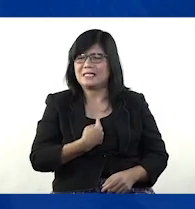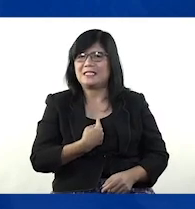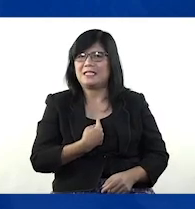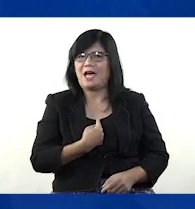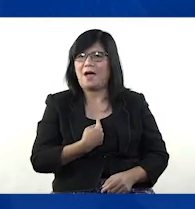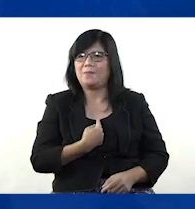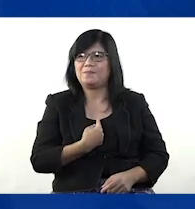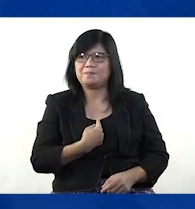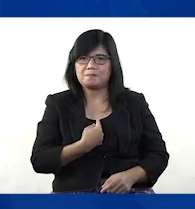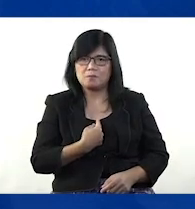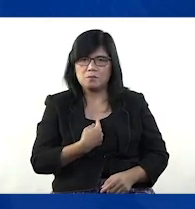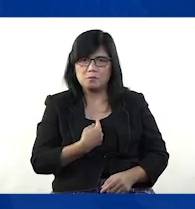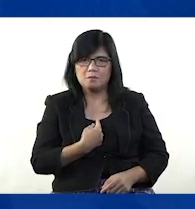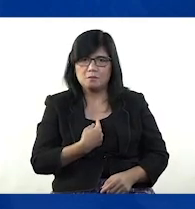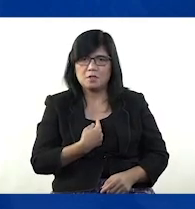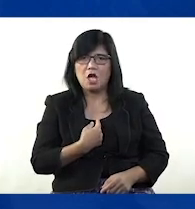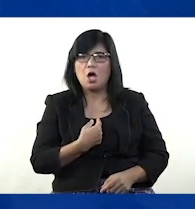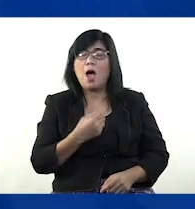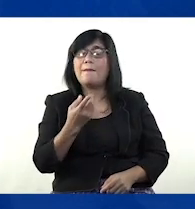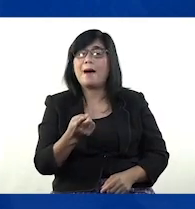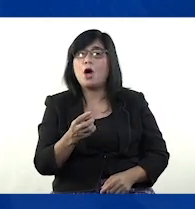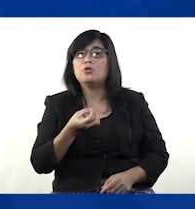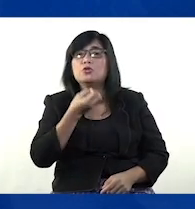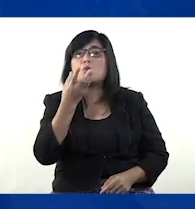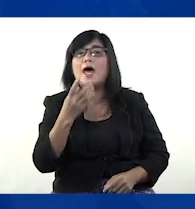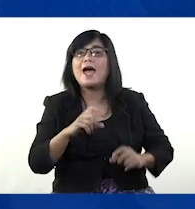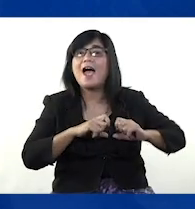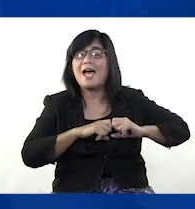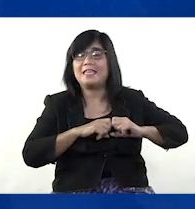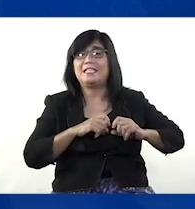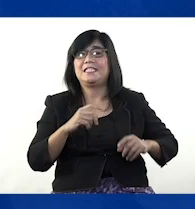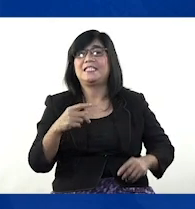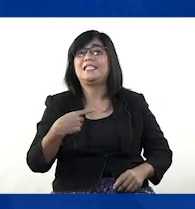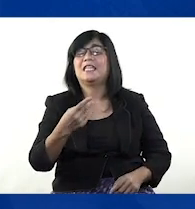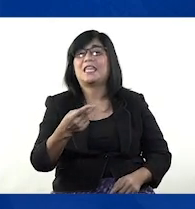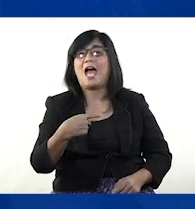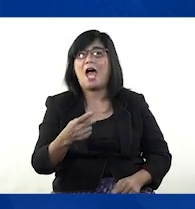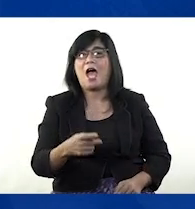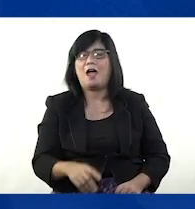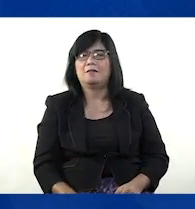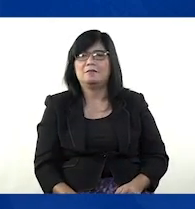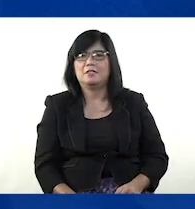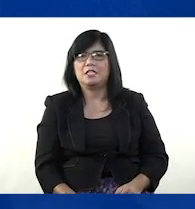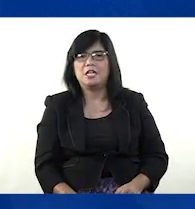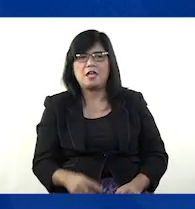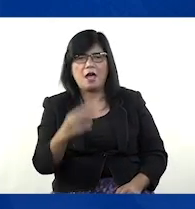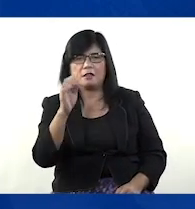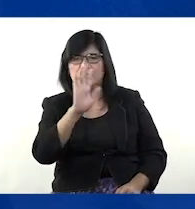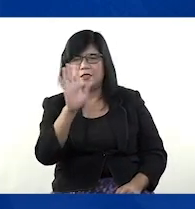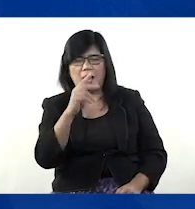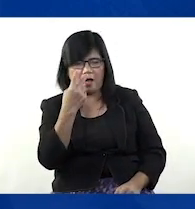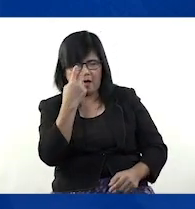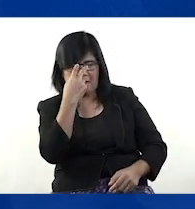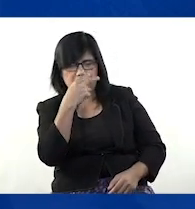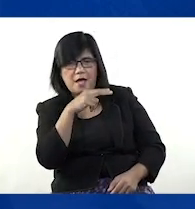oleh karena suara hati kita Hai artinya bukan hanya yang tidak kelihatan yang kita percaya tapi